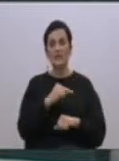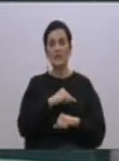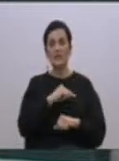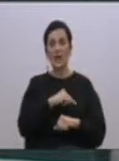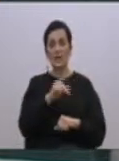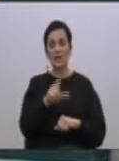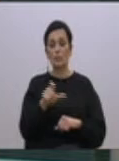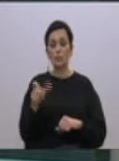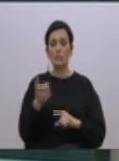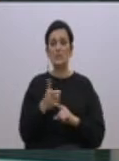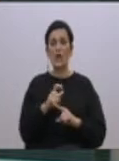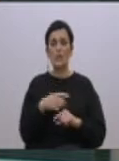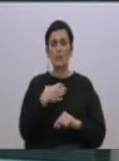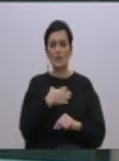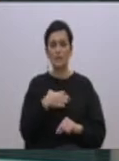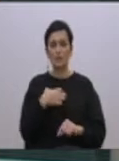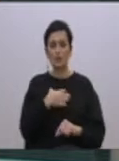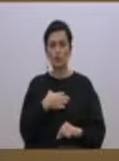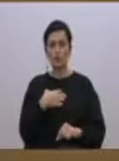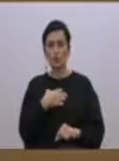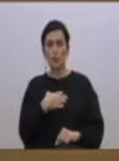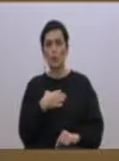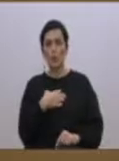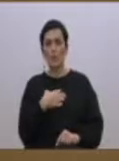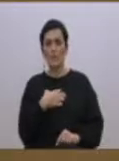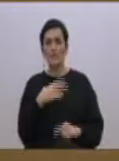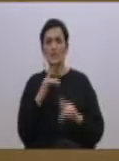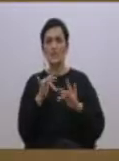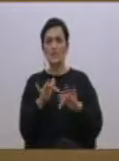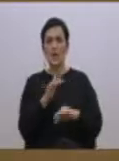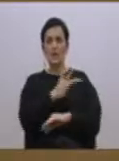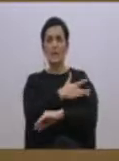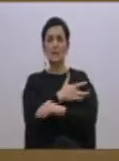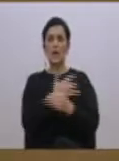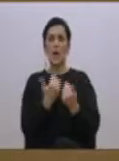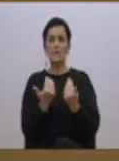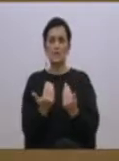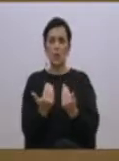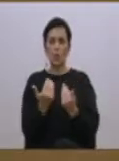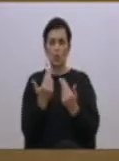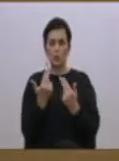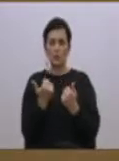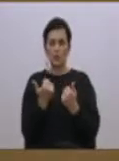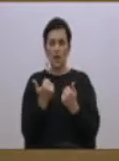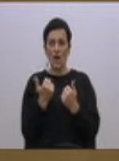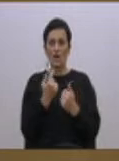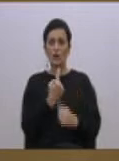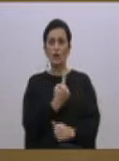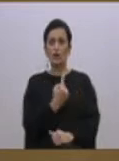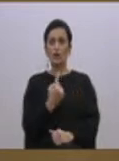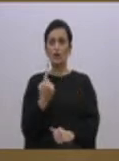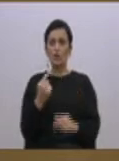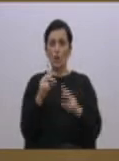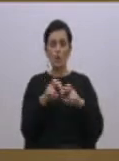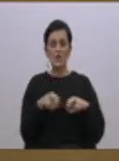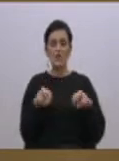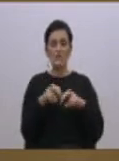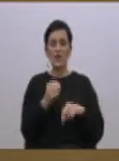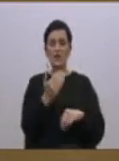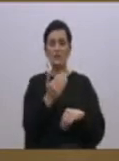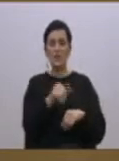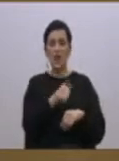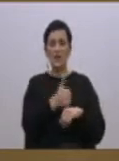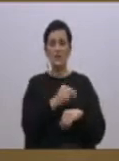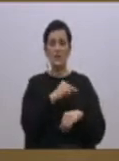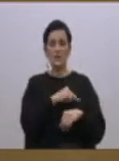šum lev, zalijam nišne lovan, sakme sem sahurebit, da Titeuri școlilor romlesc în departamente,